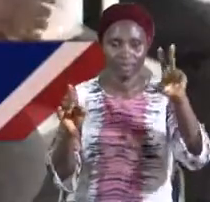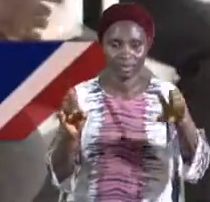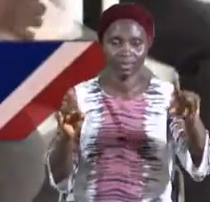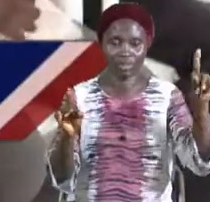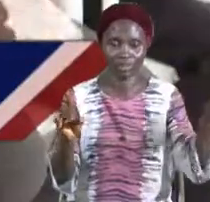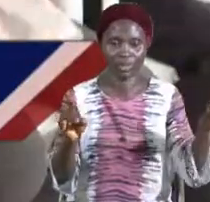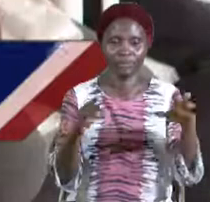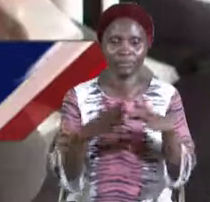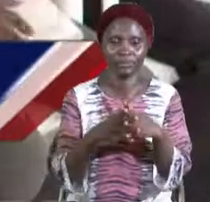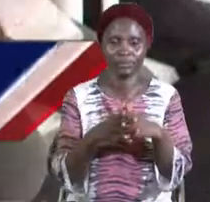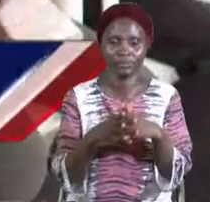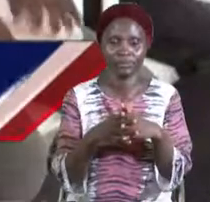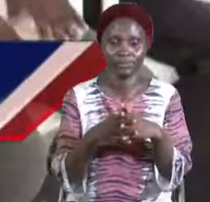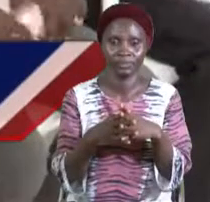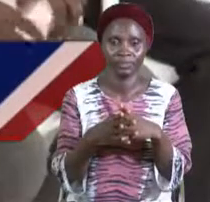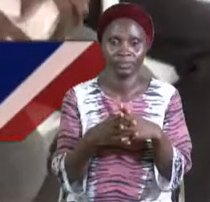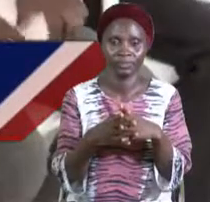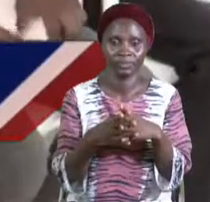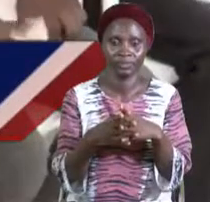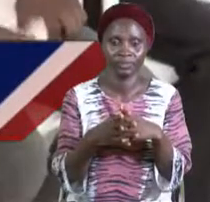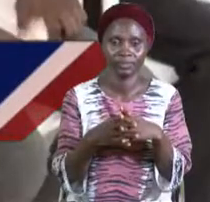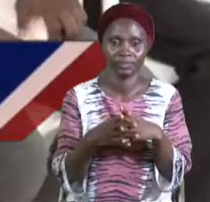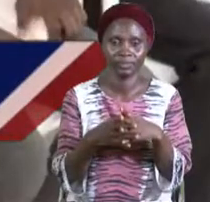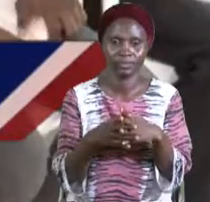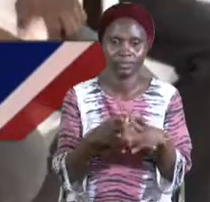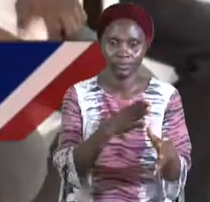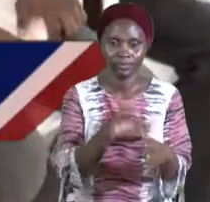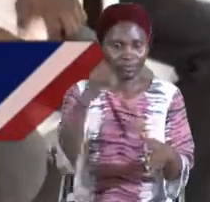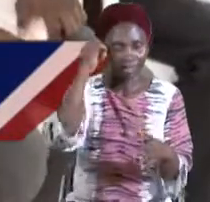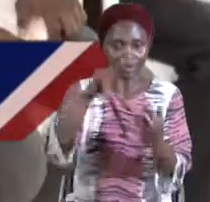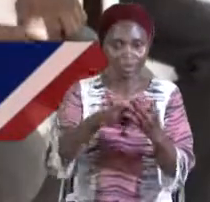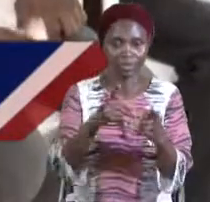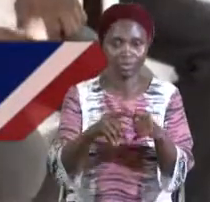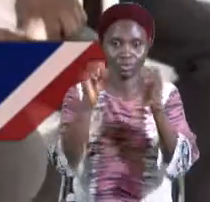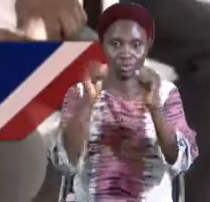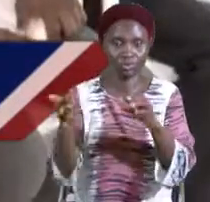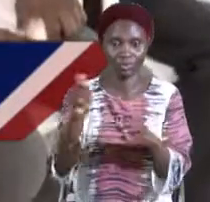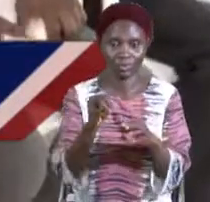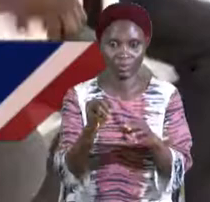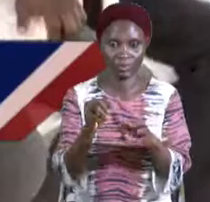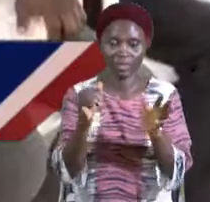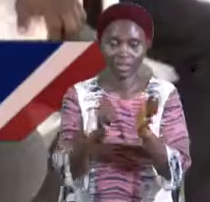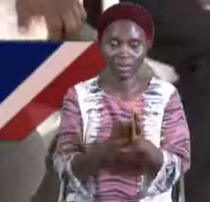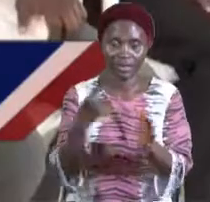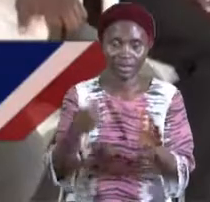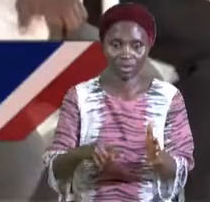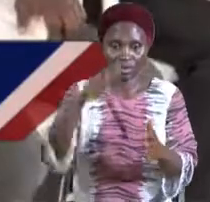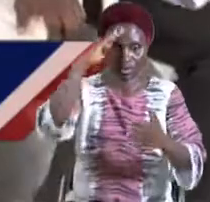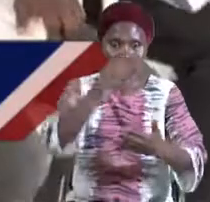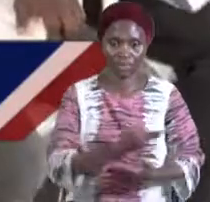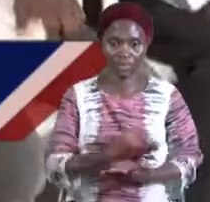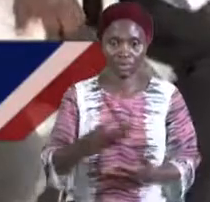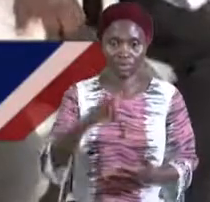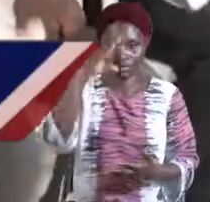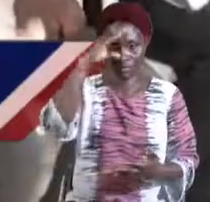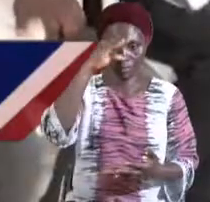chapitre 8, verset 31. Alors il commença à leur apprendre qu'il fallait que le Fils de l'homme